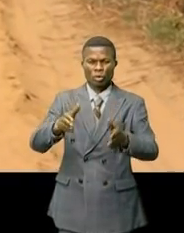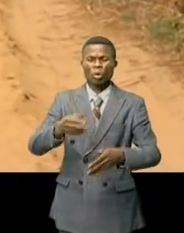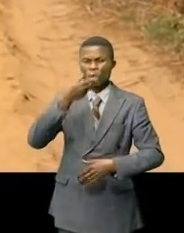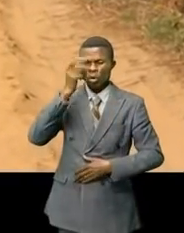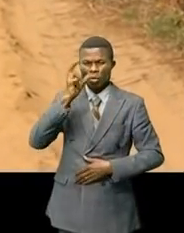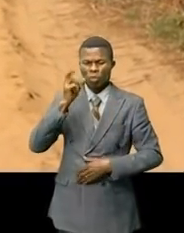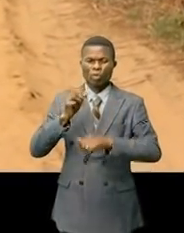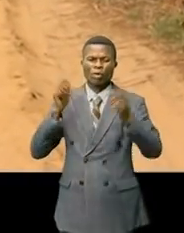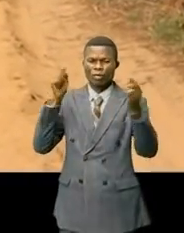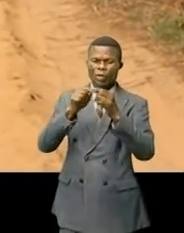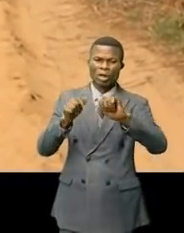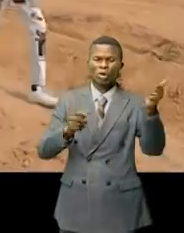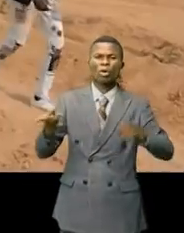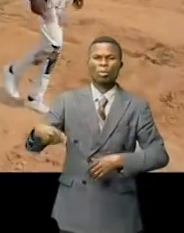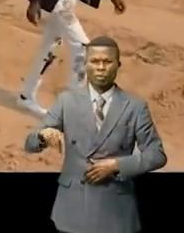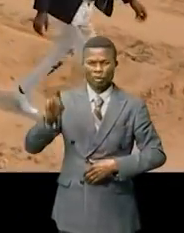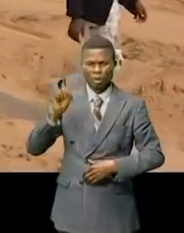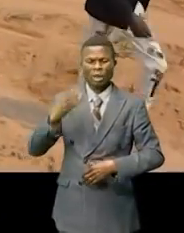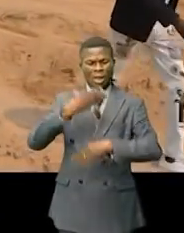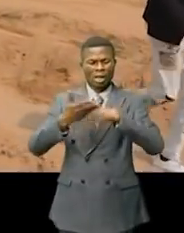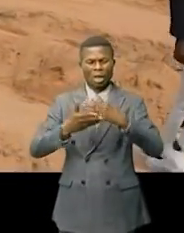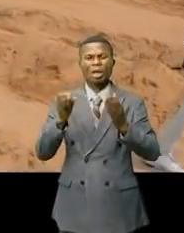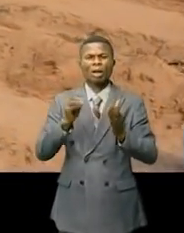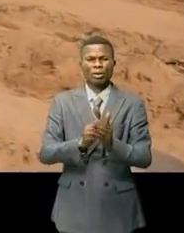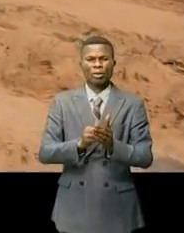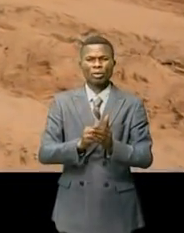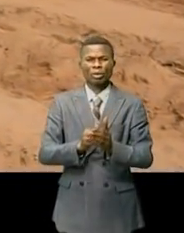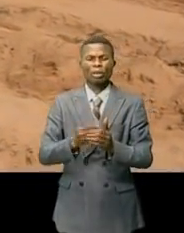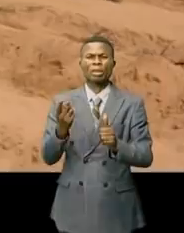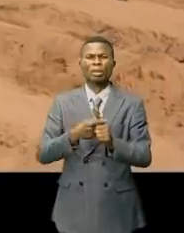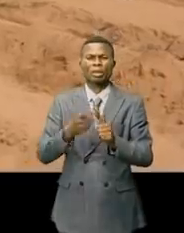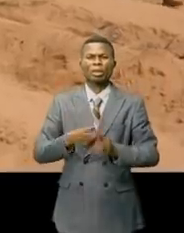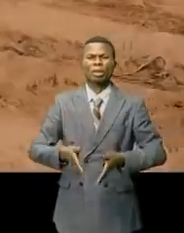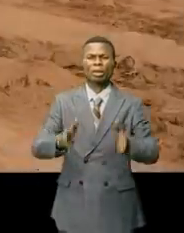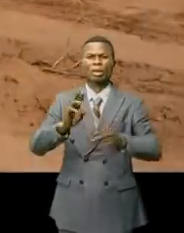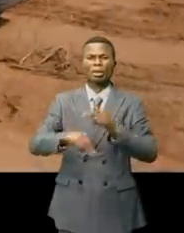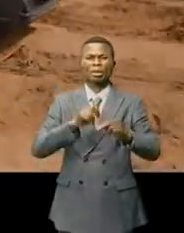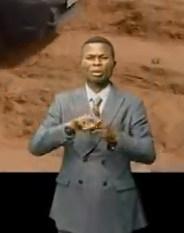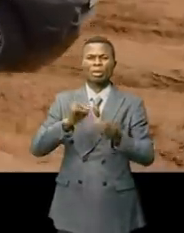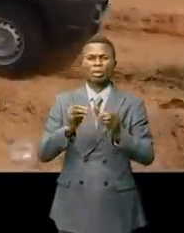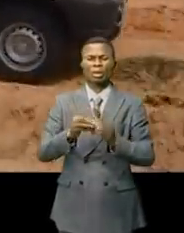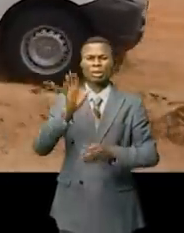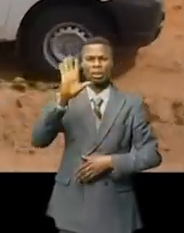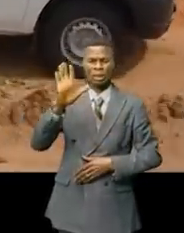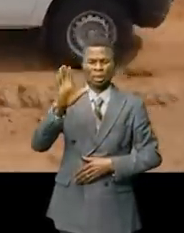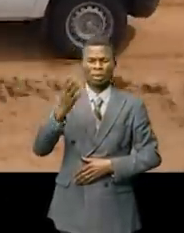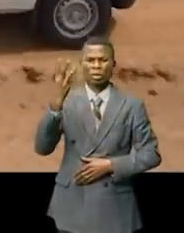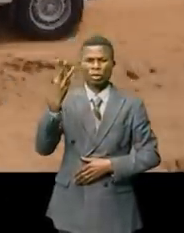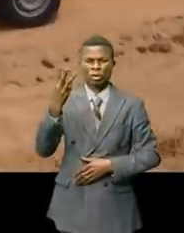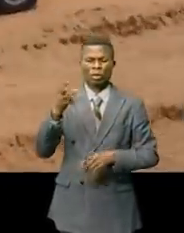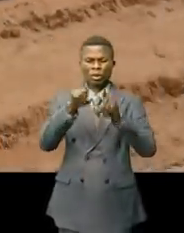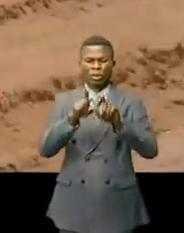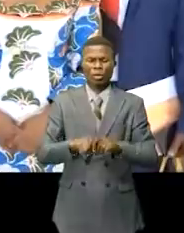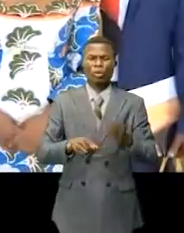d'autres provinces mérite d'être réhabilité notamment lehrplan cela numéro 5 3 et